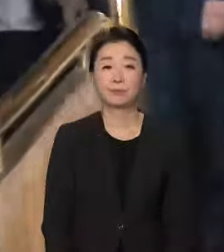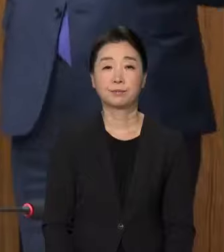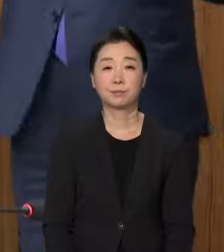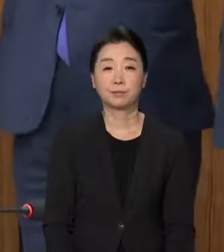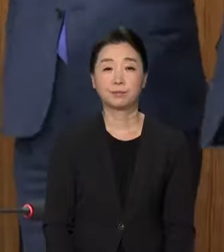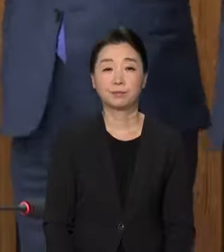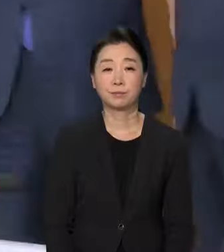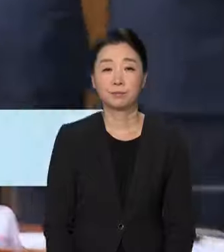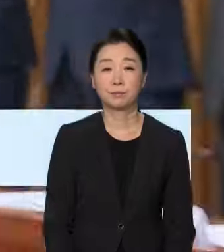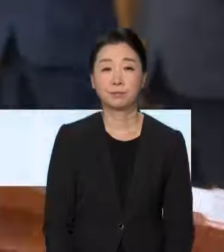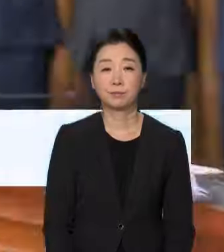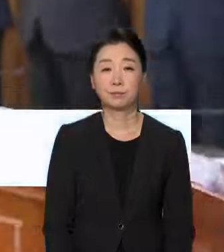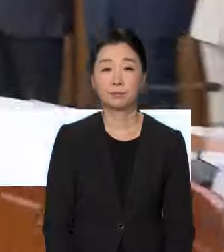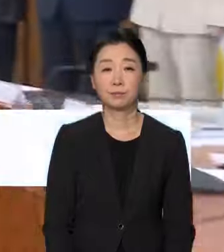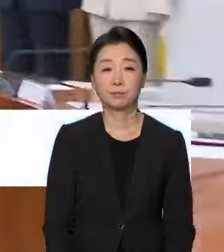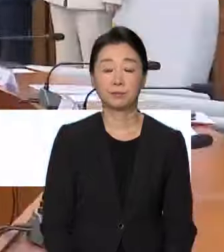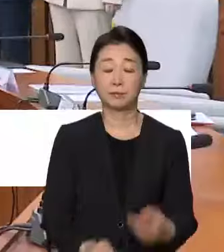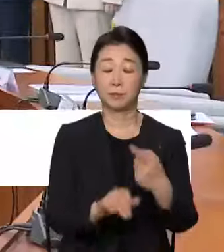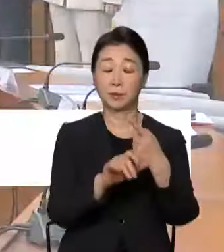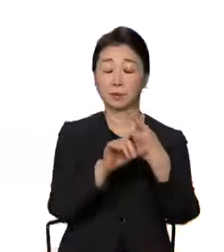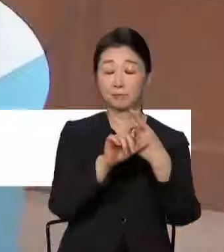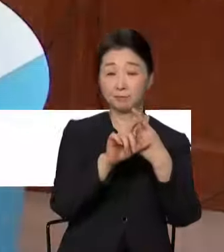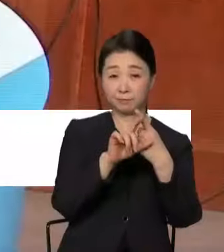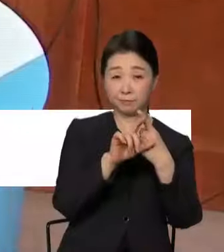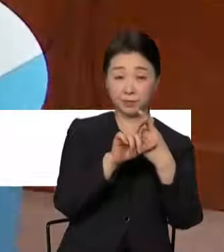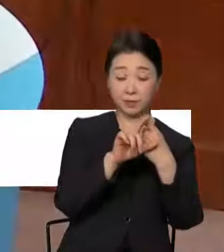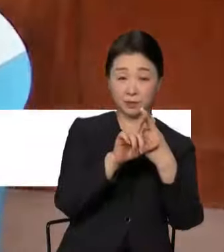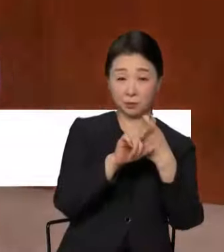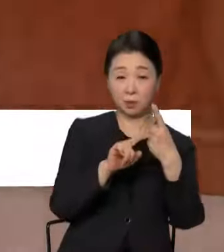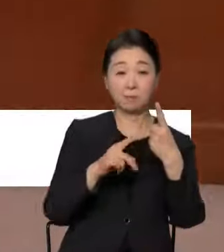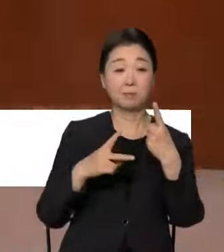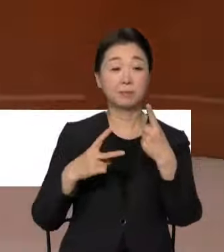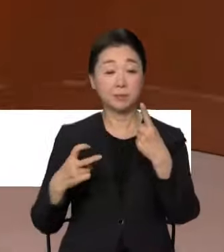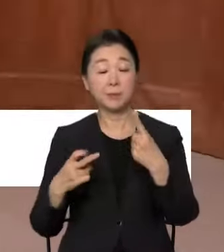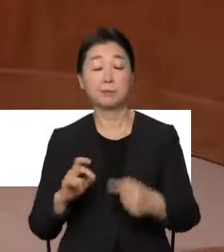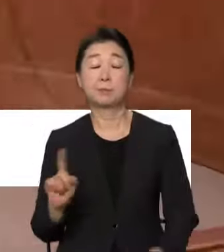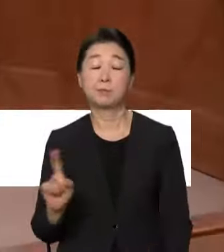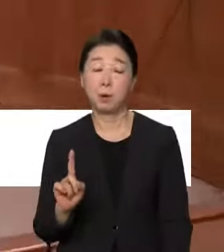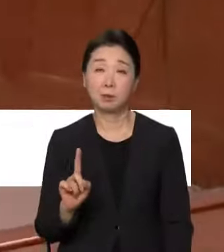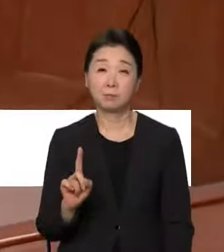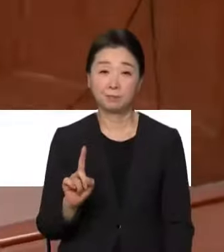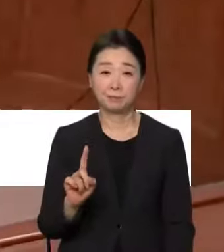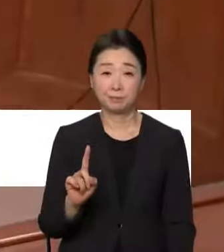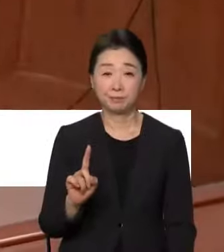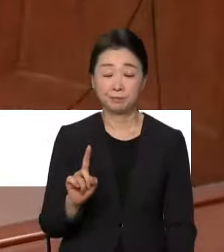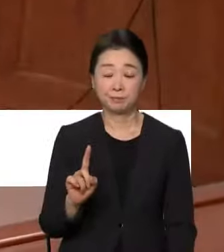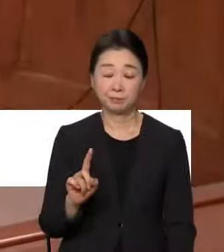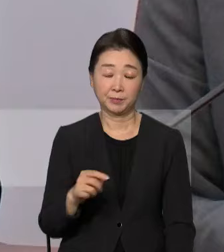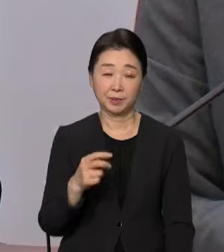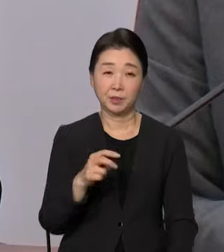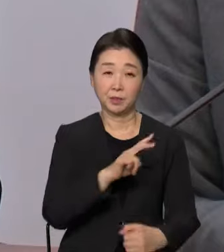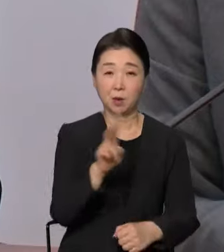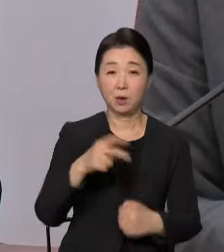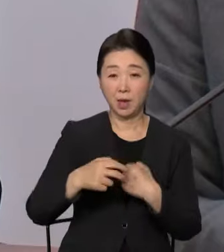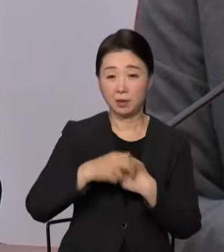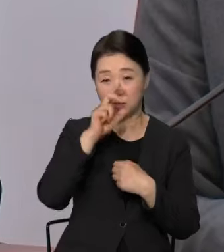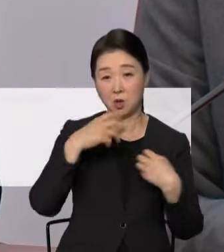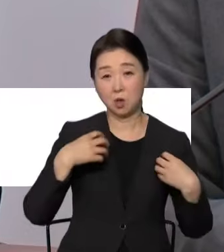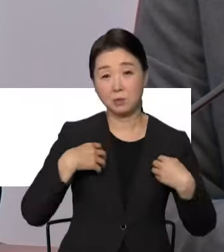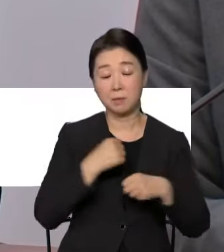지난달 11일 여야 의정협의체가 첫 발을 뗐습니다. 하지만 네 번째 회의가 마지막이었습니다.